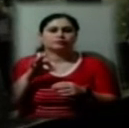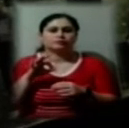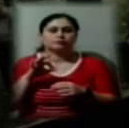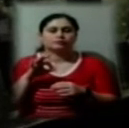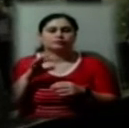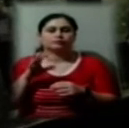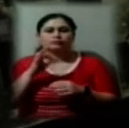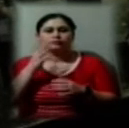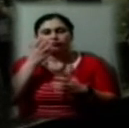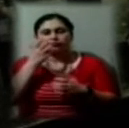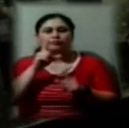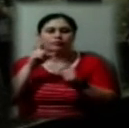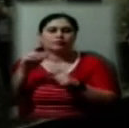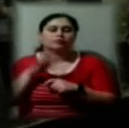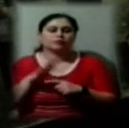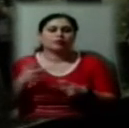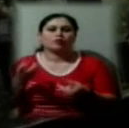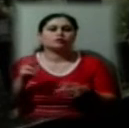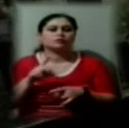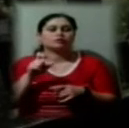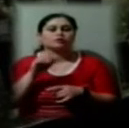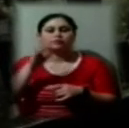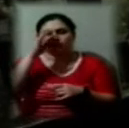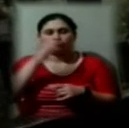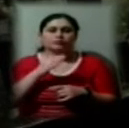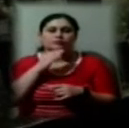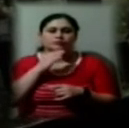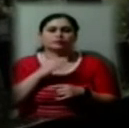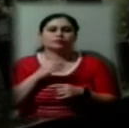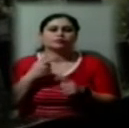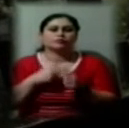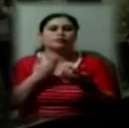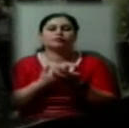пофотографувати діток, які залишились без батьків, і показати її